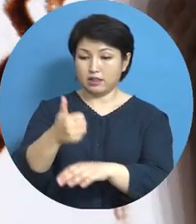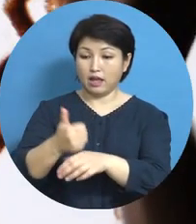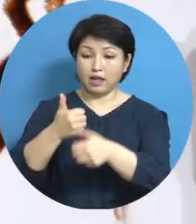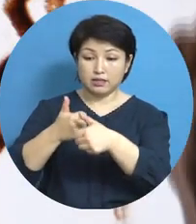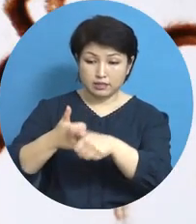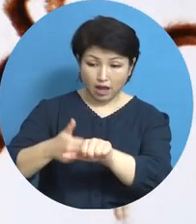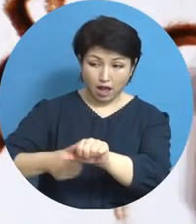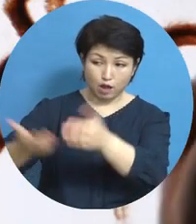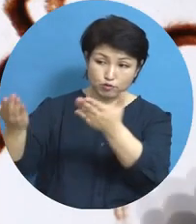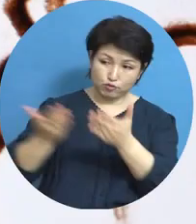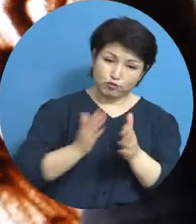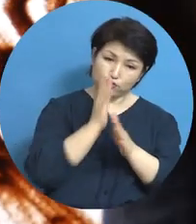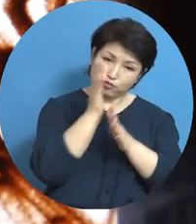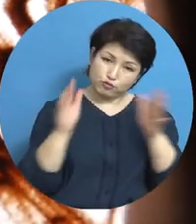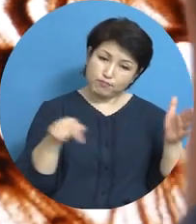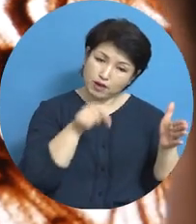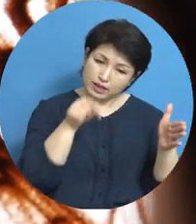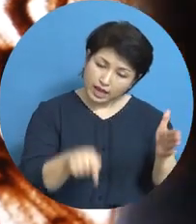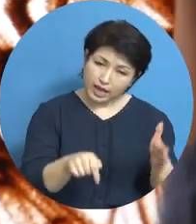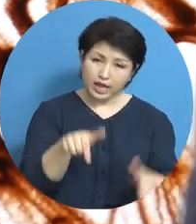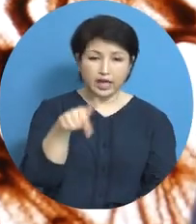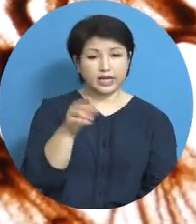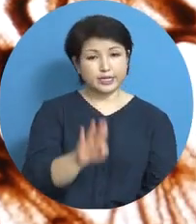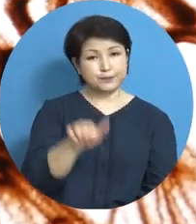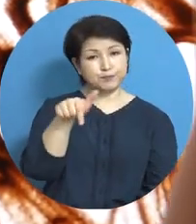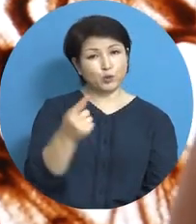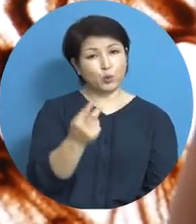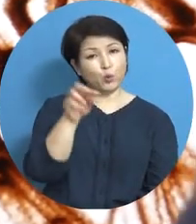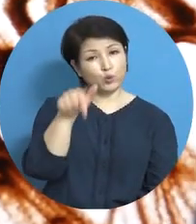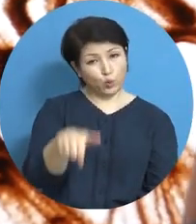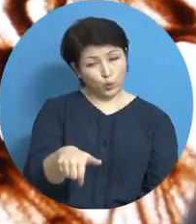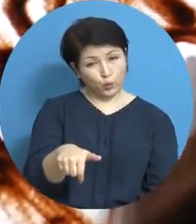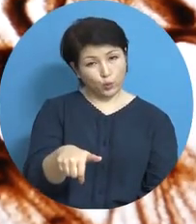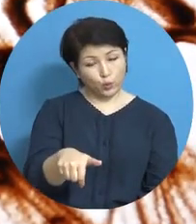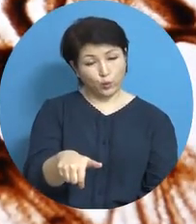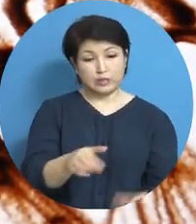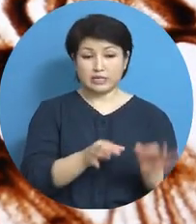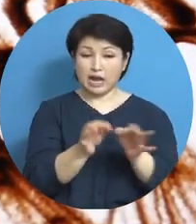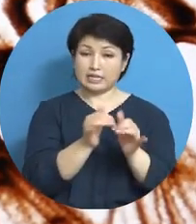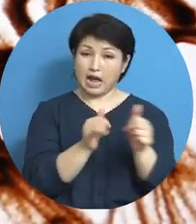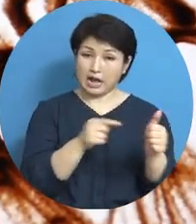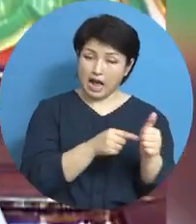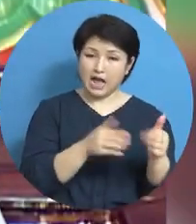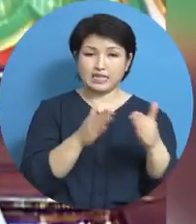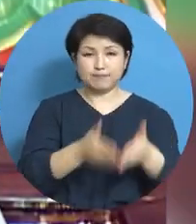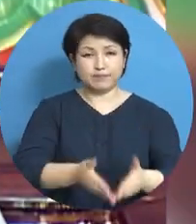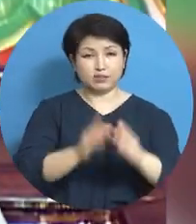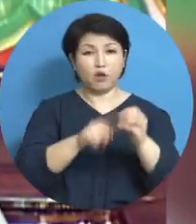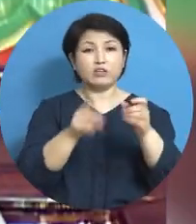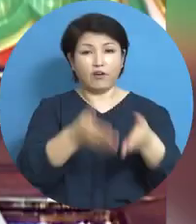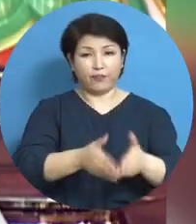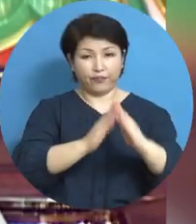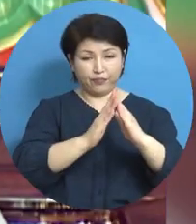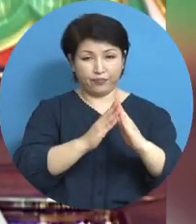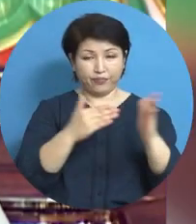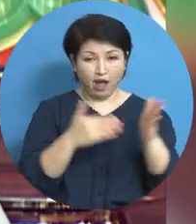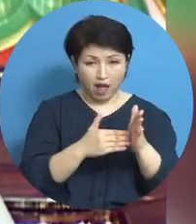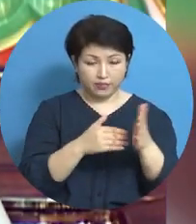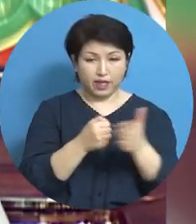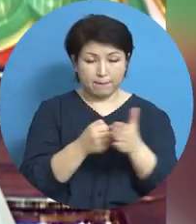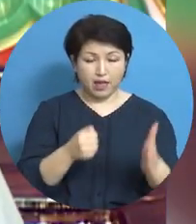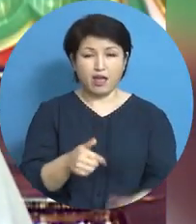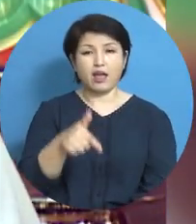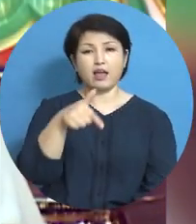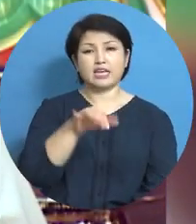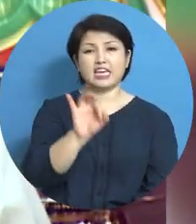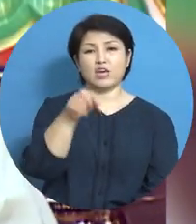극고독 장자가 절을 지었다. 그래서 뭐다? 기수 극고독원이 된 거예요. 줄여서 기원정사.